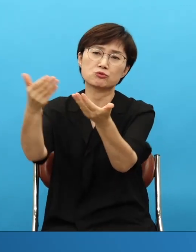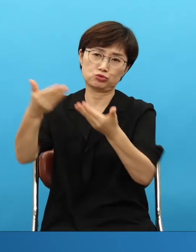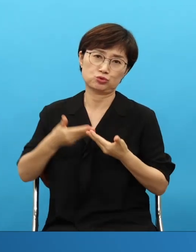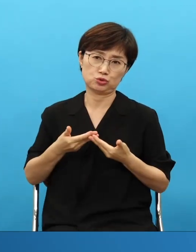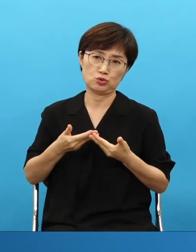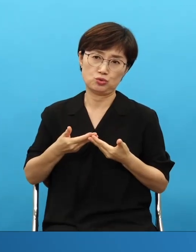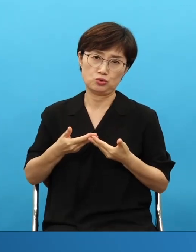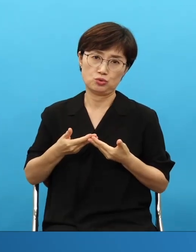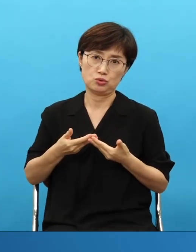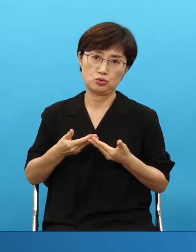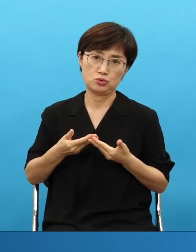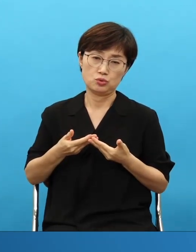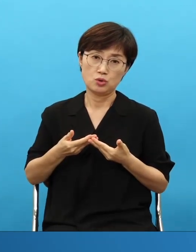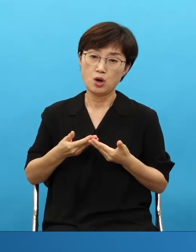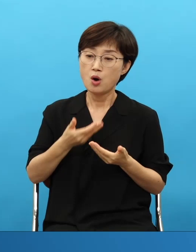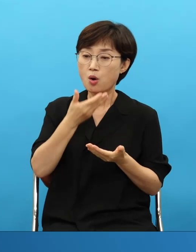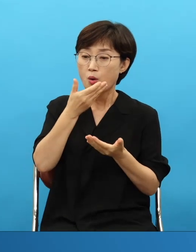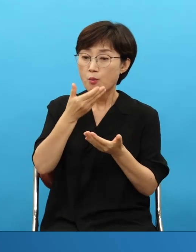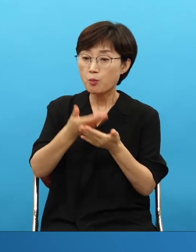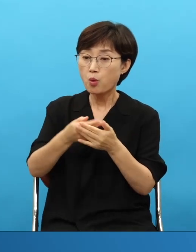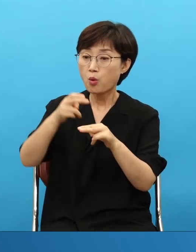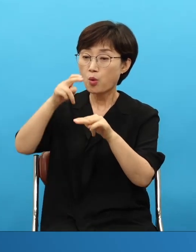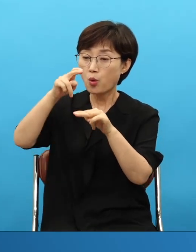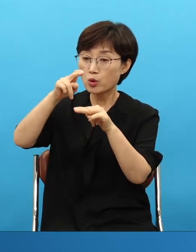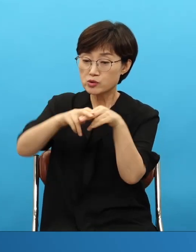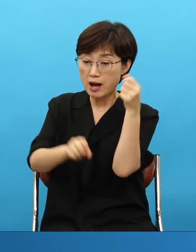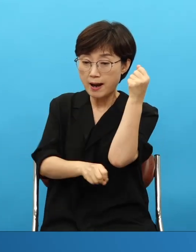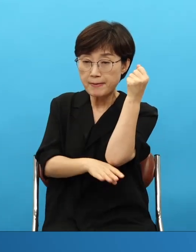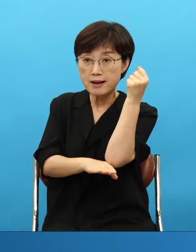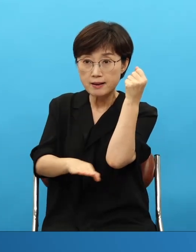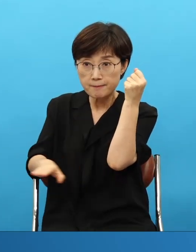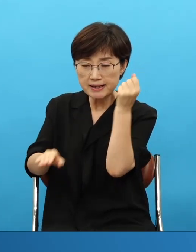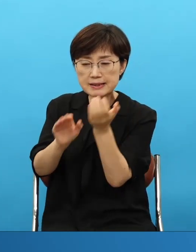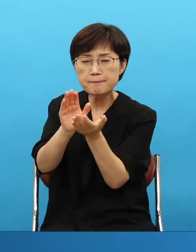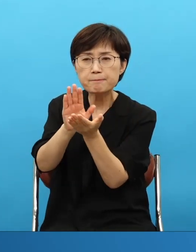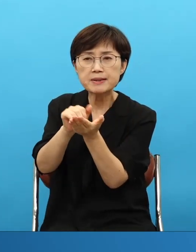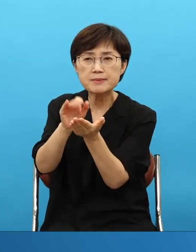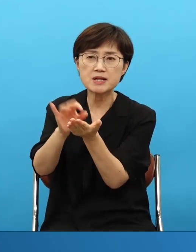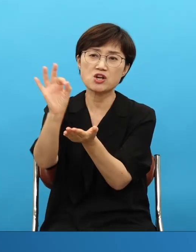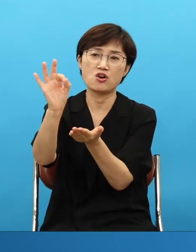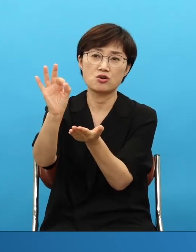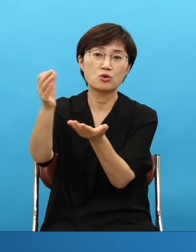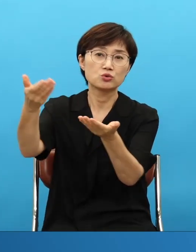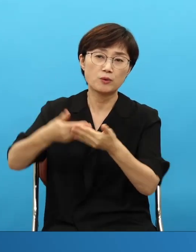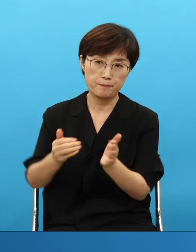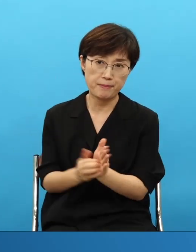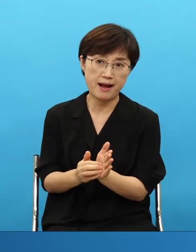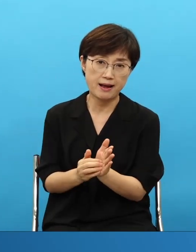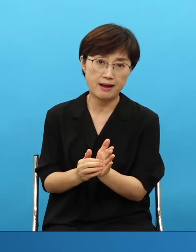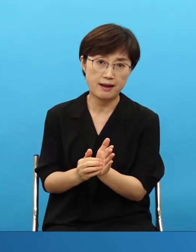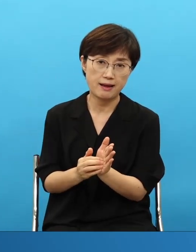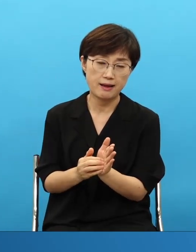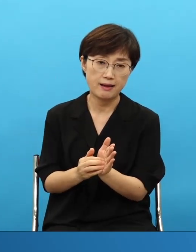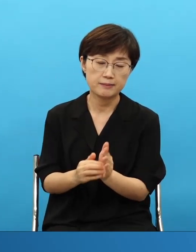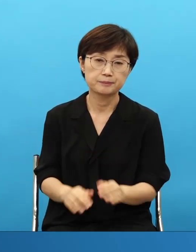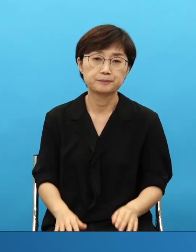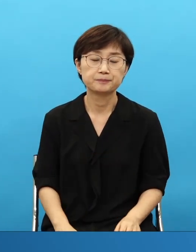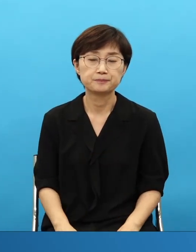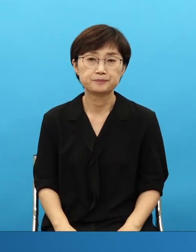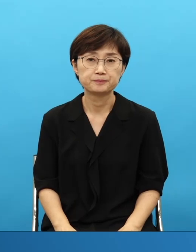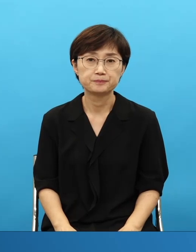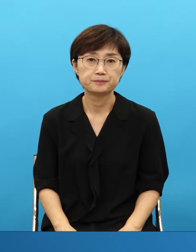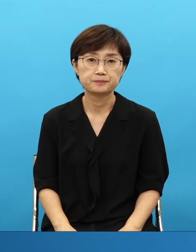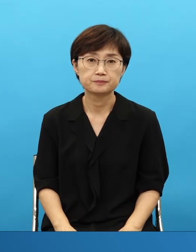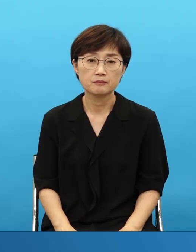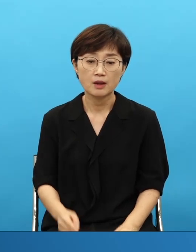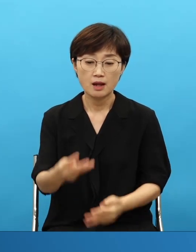보좌의 발판 비밀 이런 걸 주었어요. 也赐给了宝座的踏板还有奥秘。 그래서 렘넌트들은